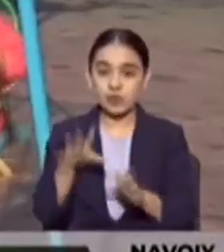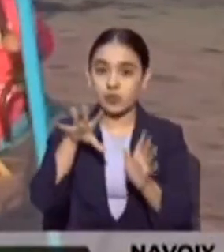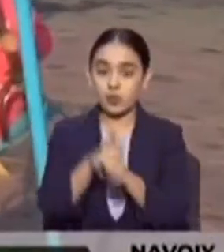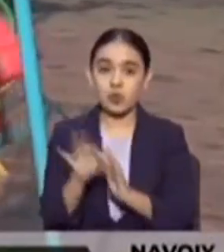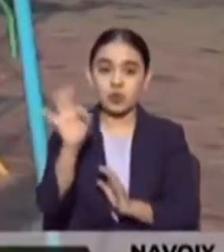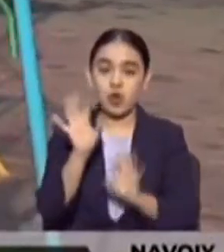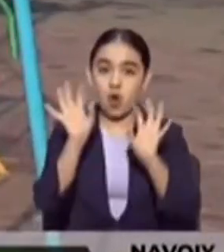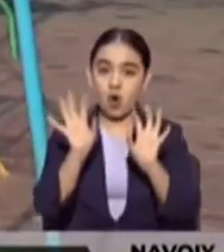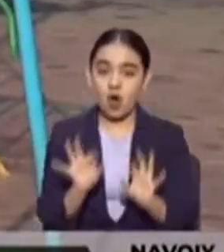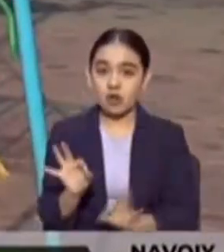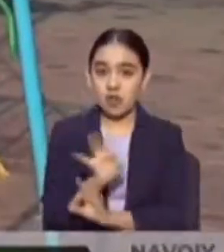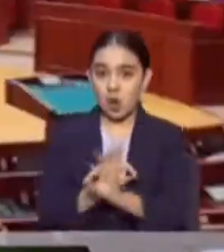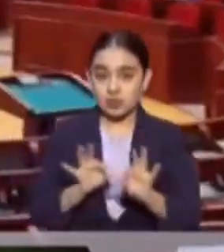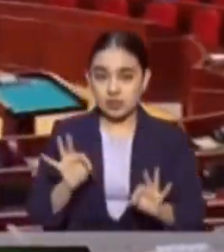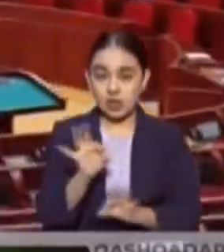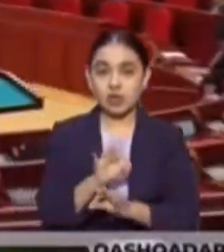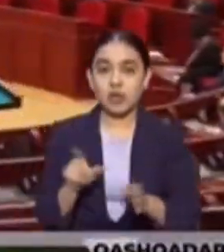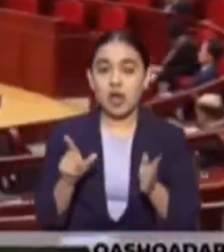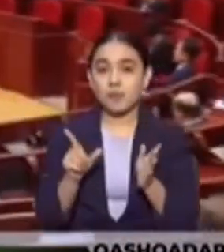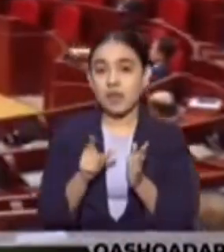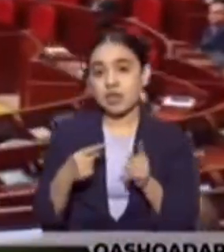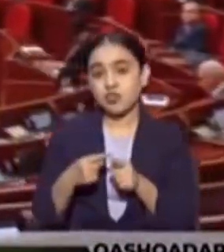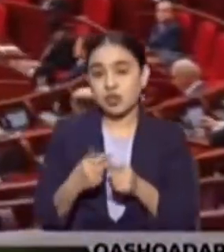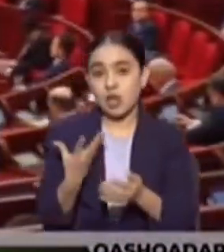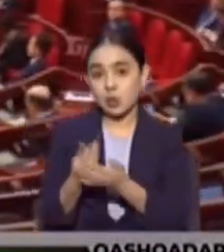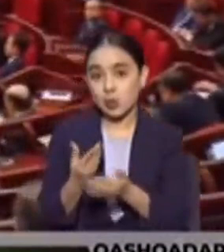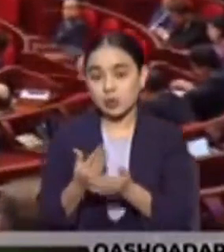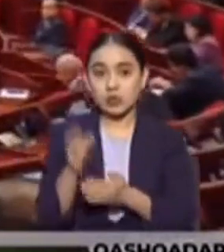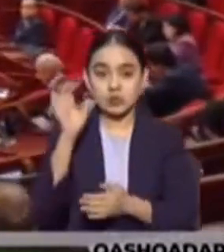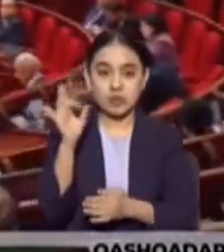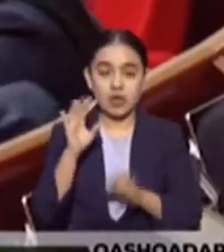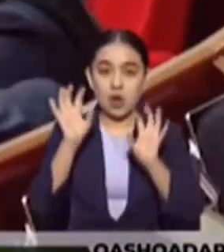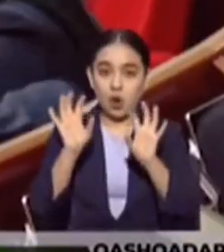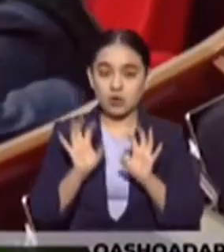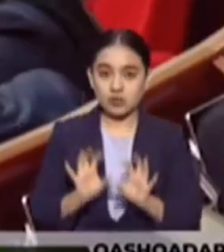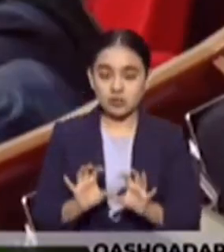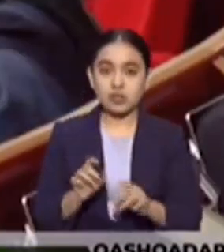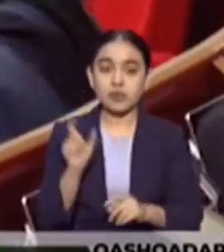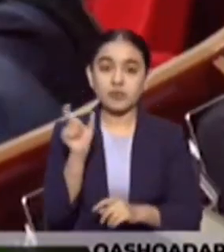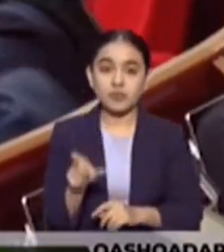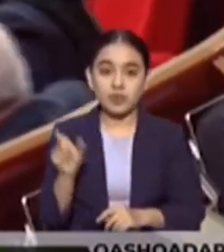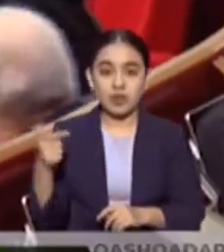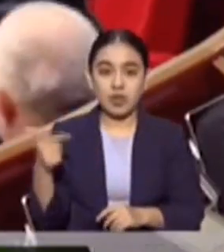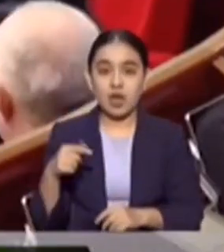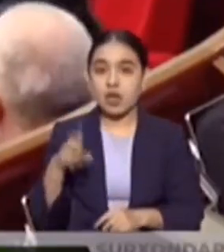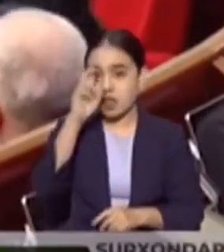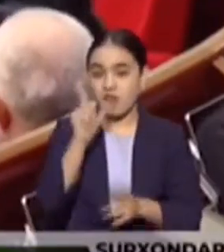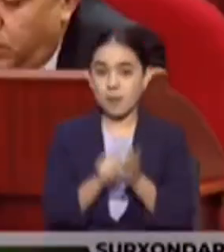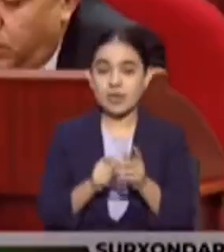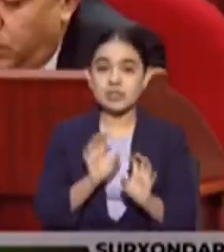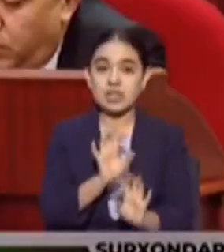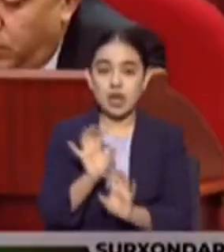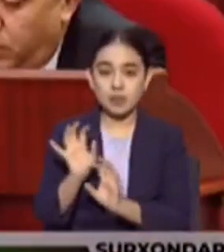kiritish to'g'risidagi qonun loyihasi bilan esa ijara to'g'risidagi O'zbekiston Respublikasi qonuniga hamda fuqarolarning davlat pensiya